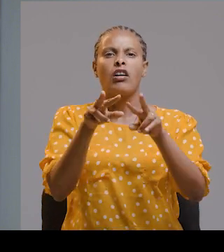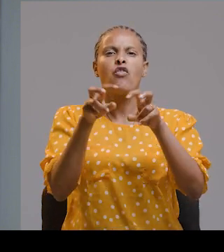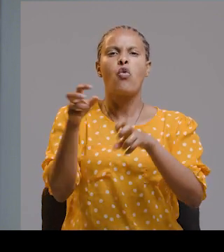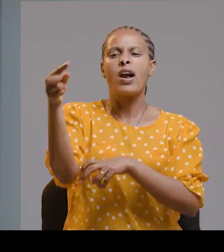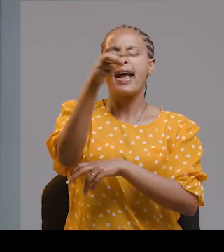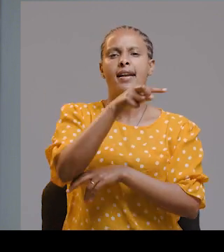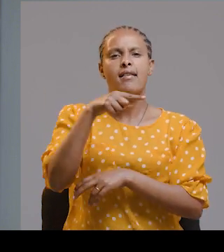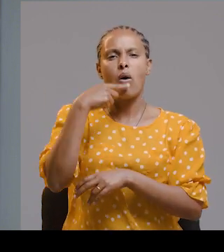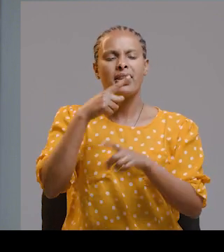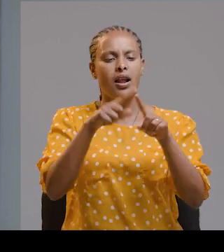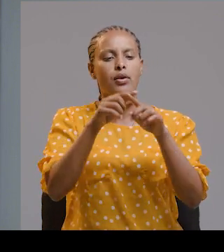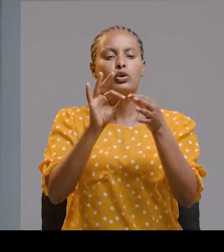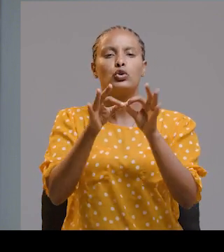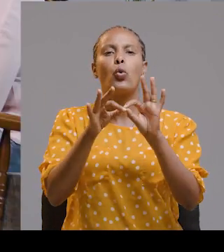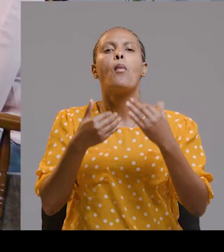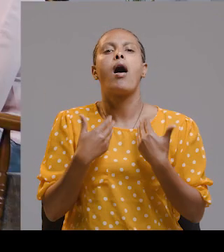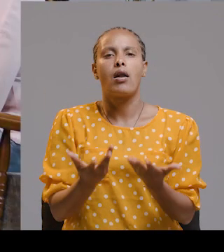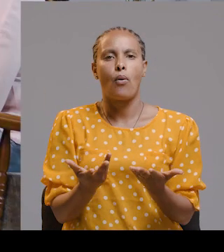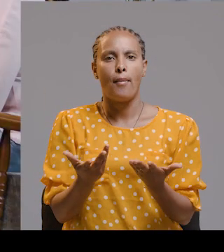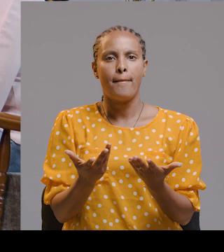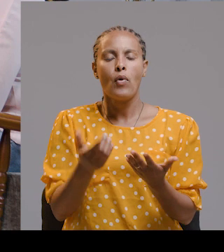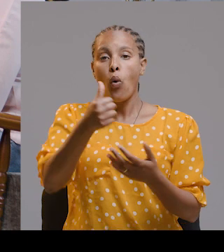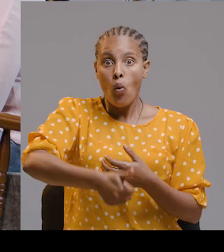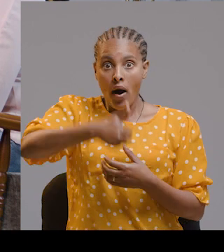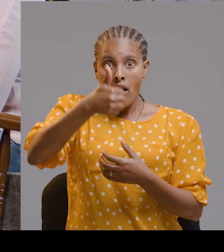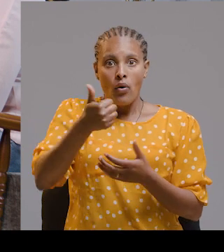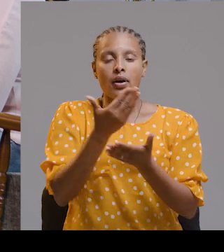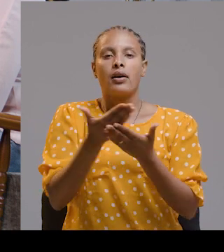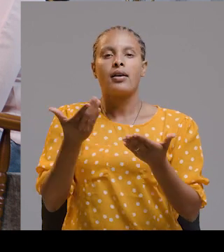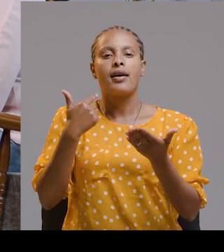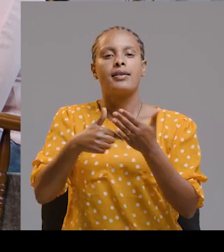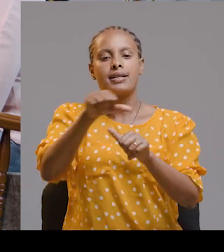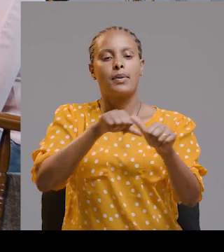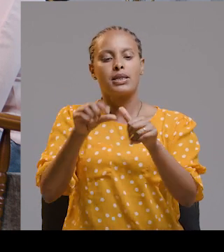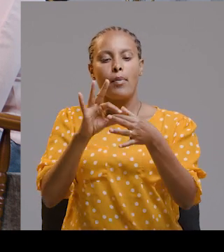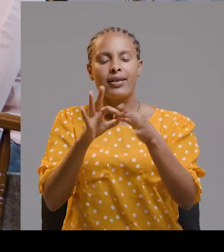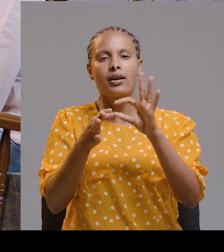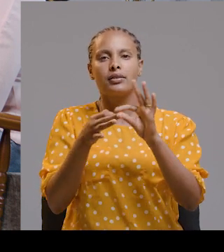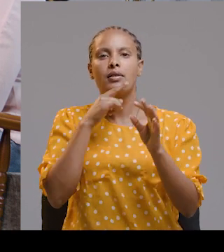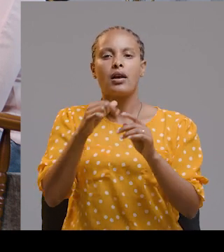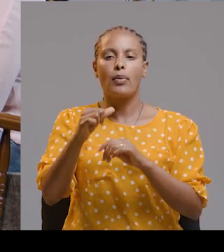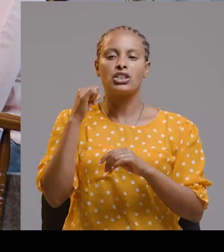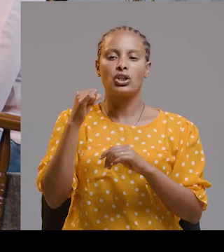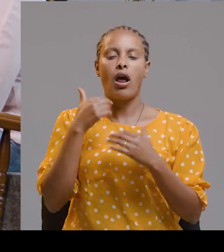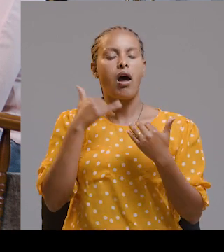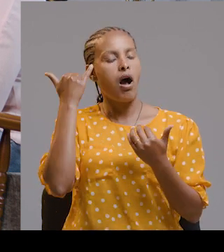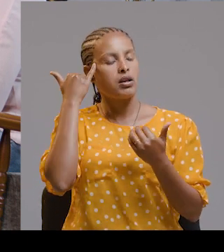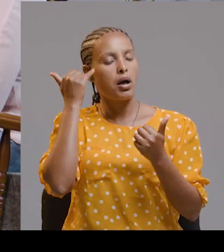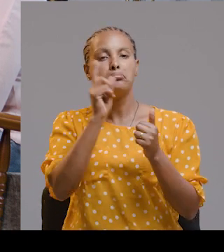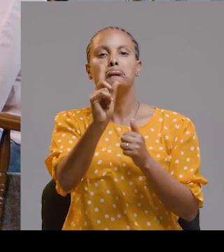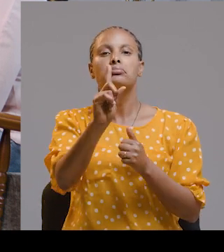کفوکان لعلن دزیال به تلاعی منگر رو چنگالس آلن. و آن نو نگر نزینی میست تساسر آچونا که میست جرب آچو ال